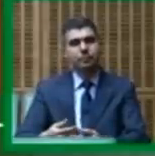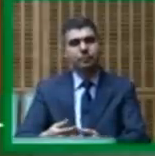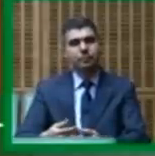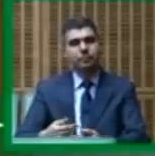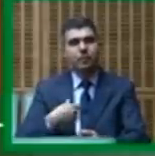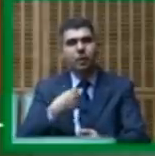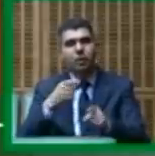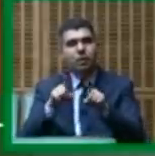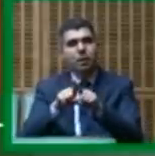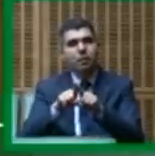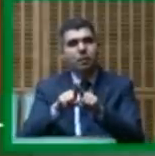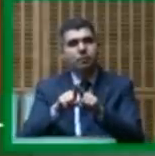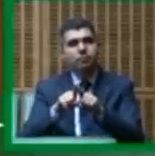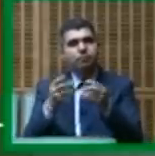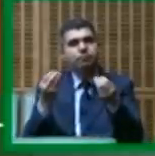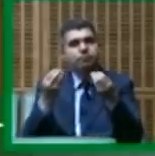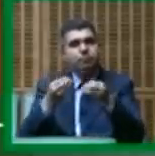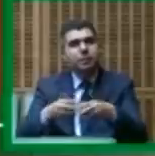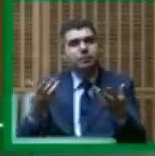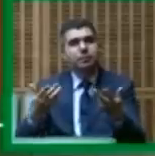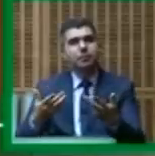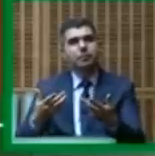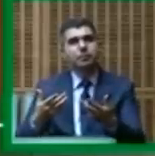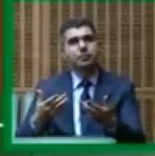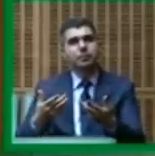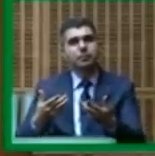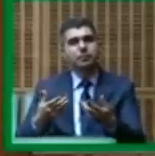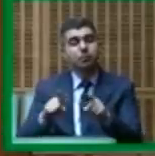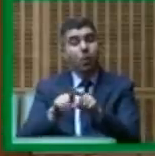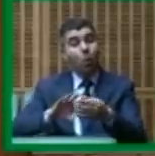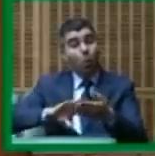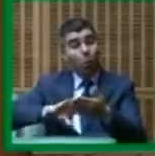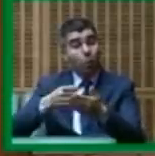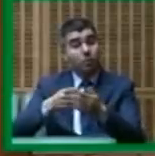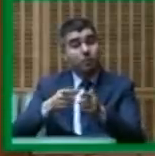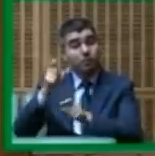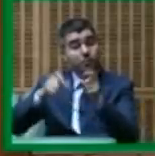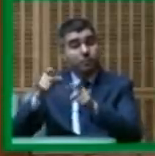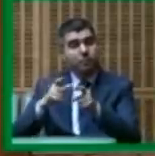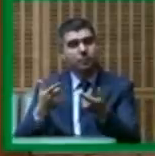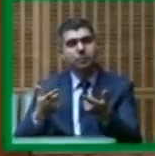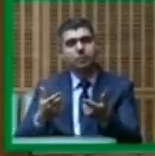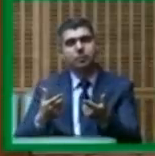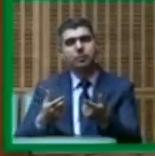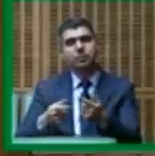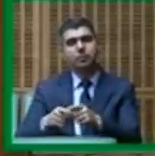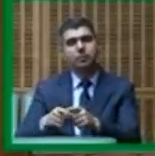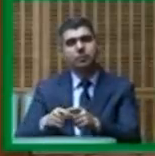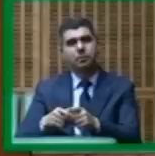تضيعون علينا، طبعا لستم جميعا بطبيعة الحال، فرصة